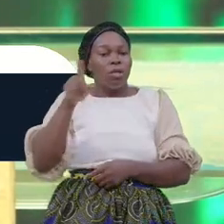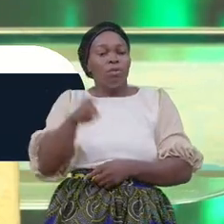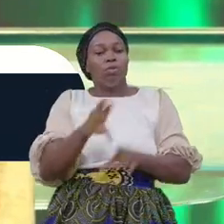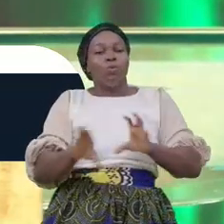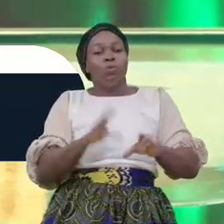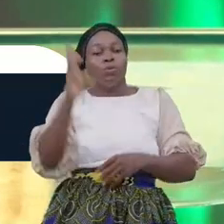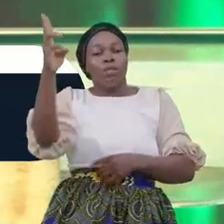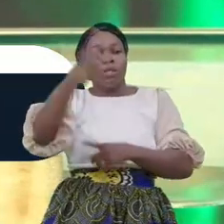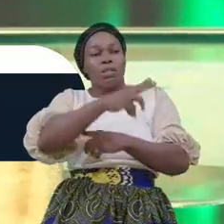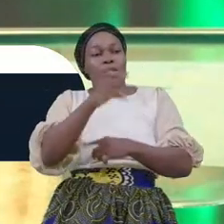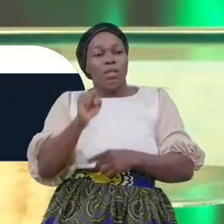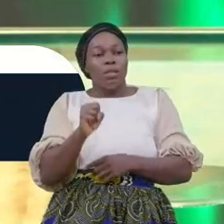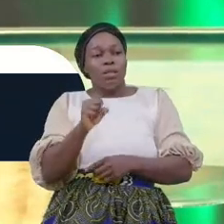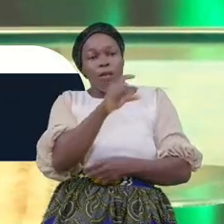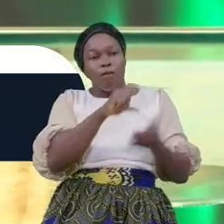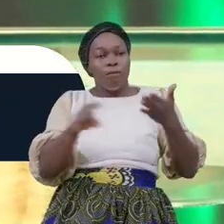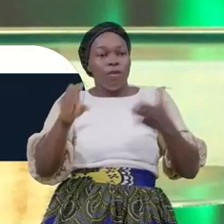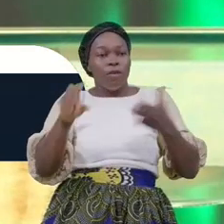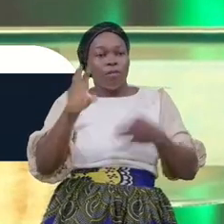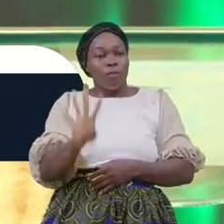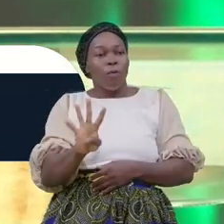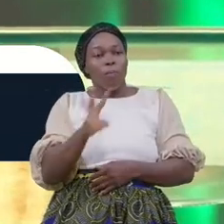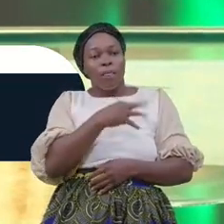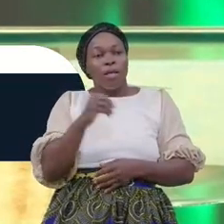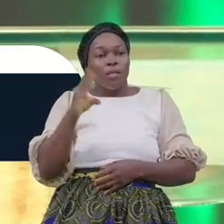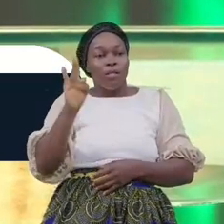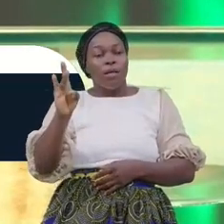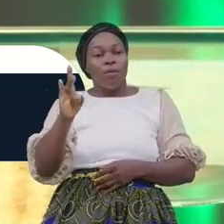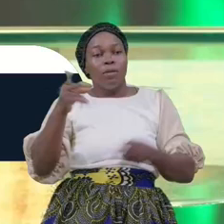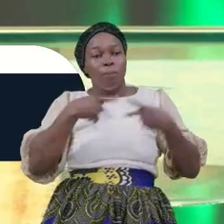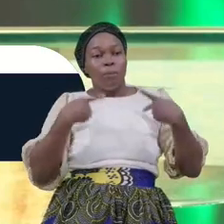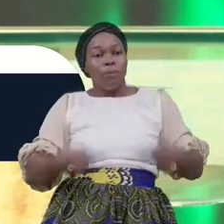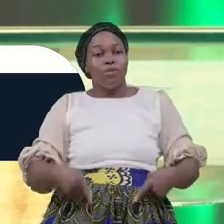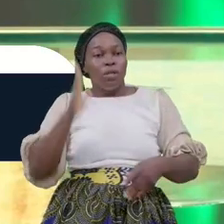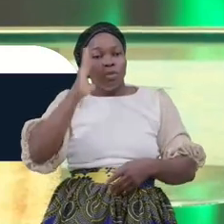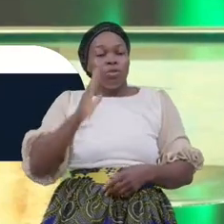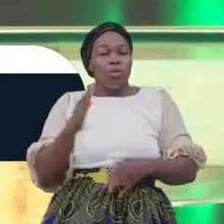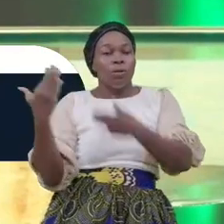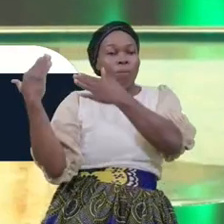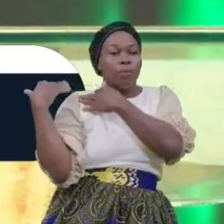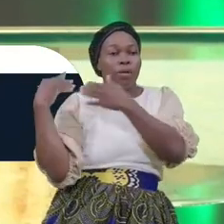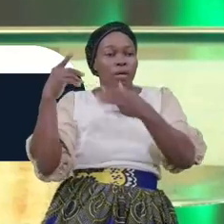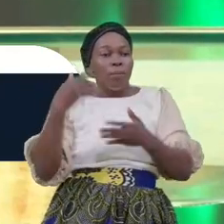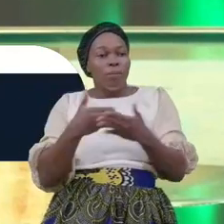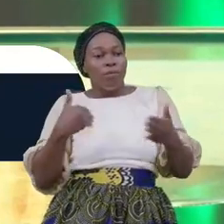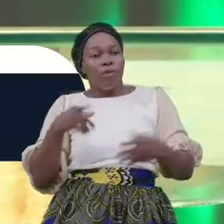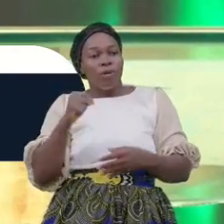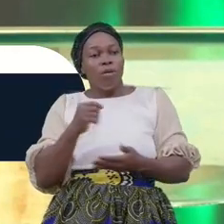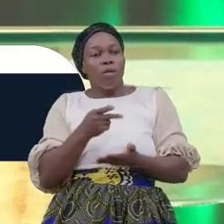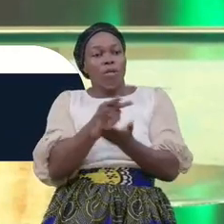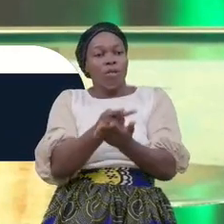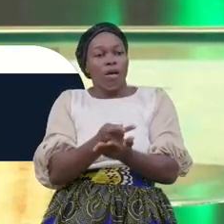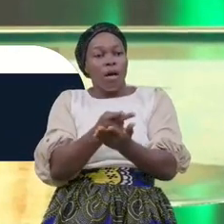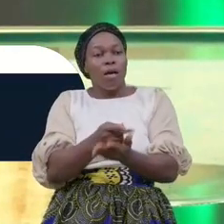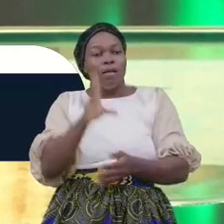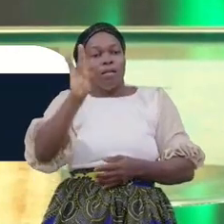ainsi pendant 6 jours. 4. 7 sacrificateurs porteront devant